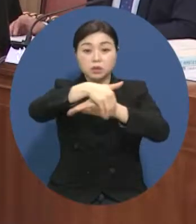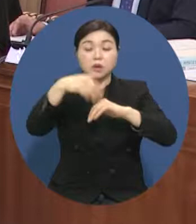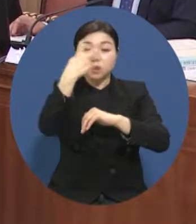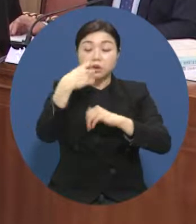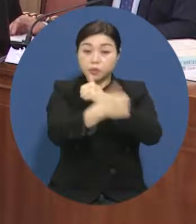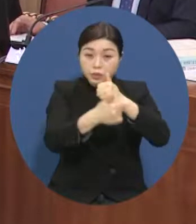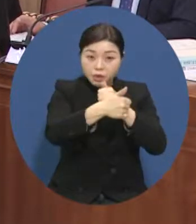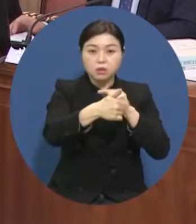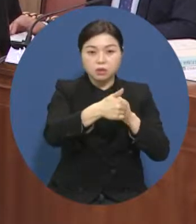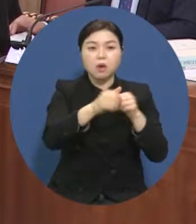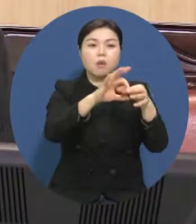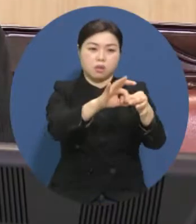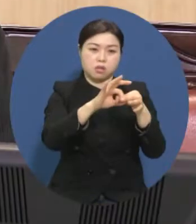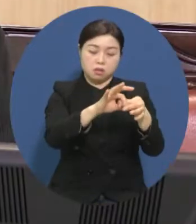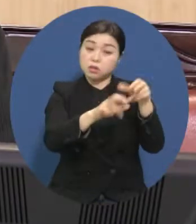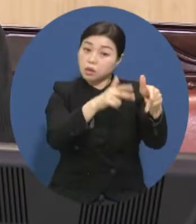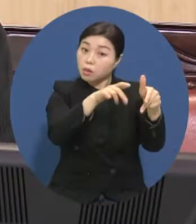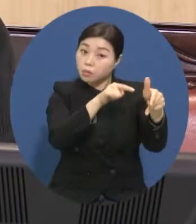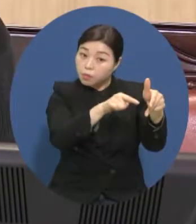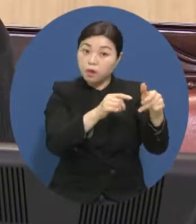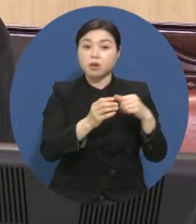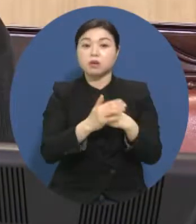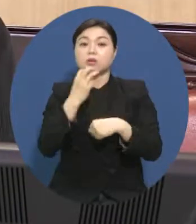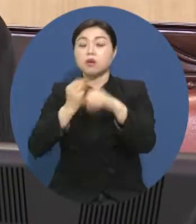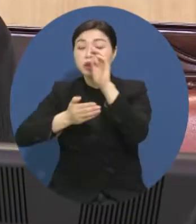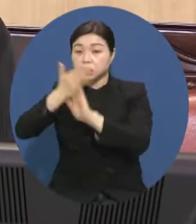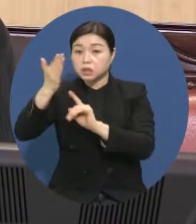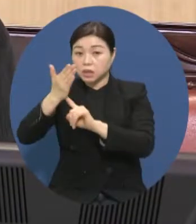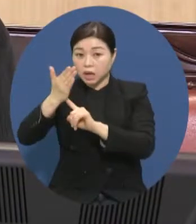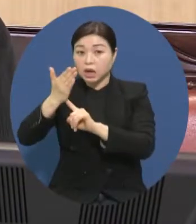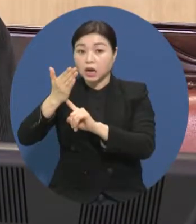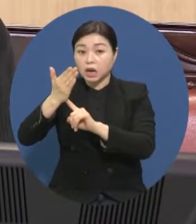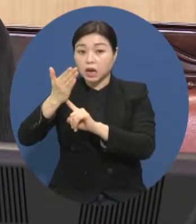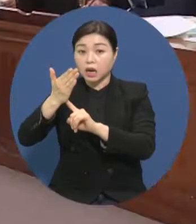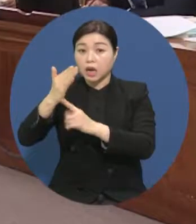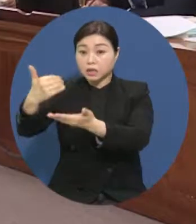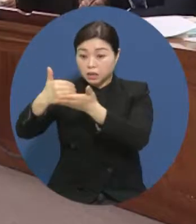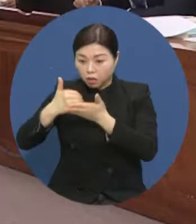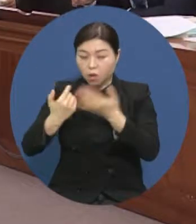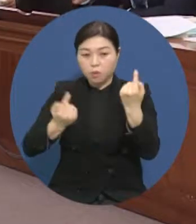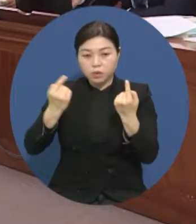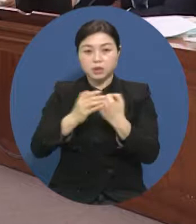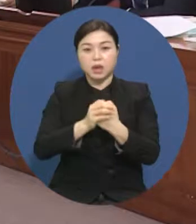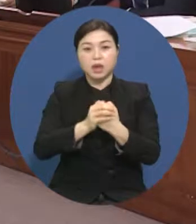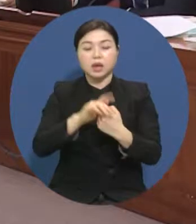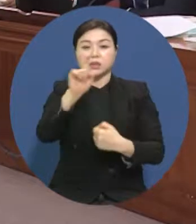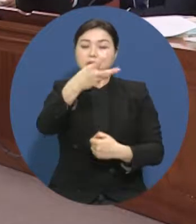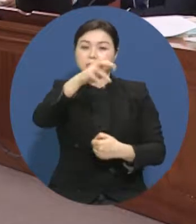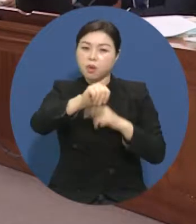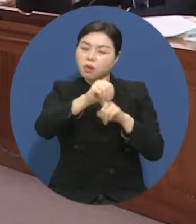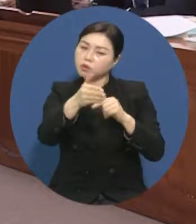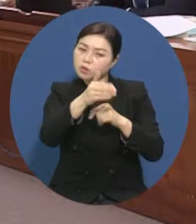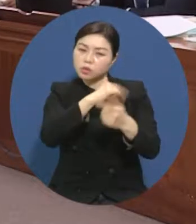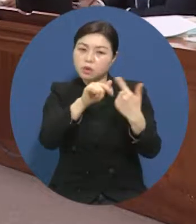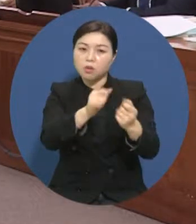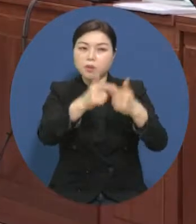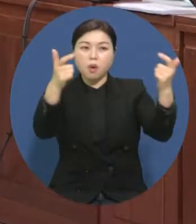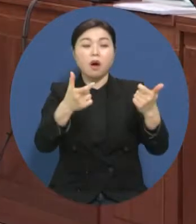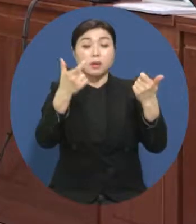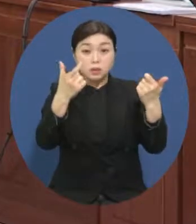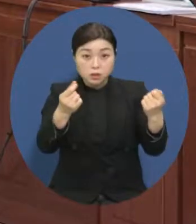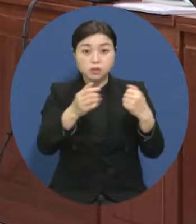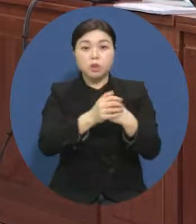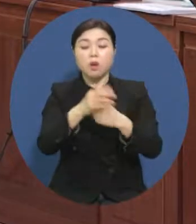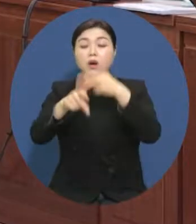사업과 관련해 서울시가 요청한 예산보다 10억 7천만 원을 증액하는 한편 서울시 주거실태조사 사업